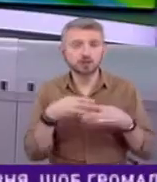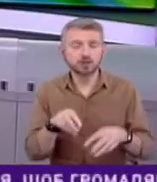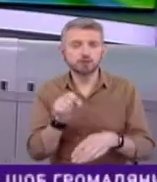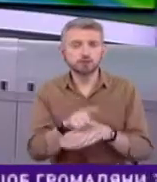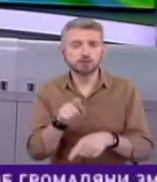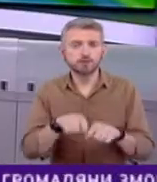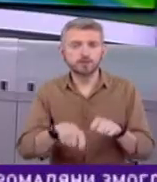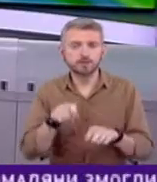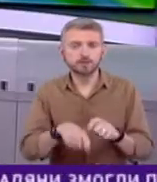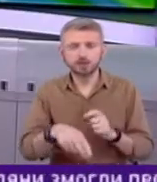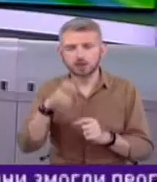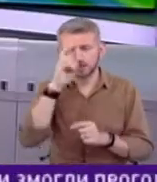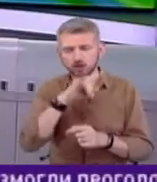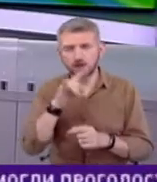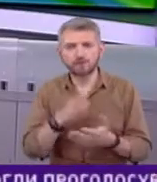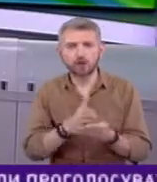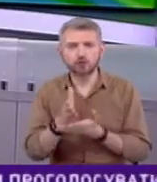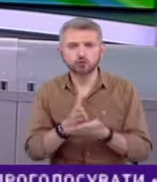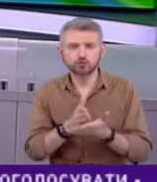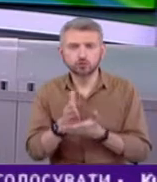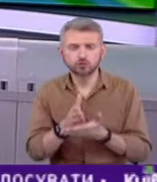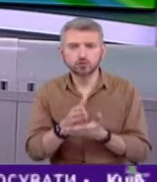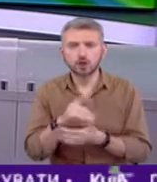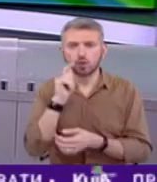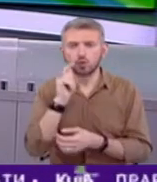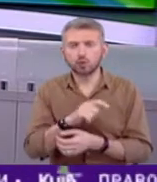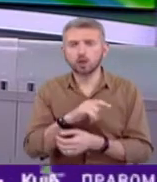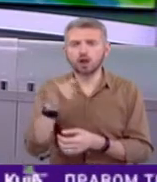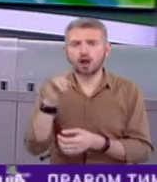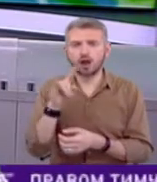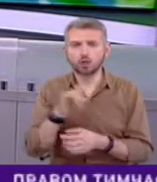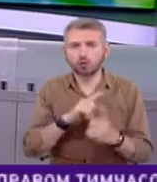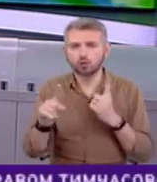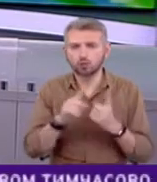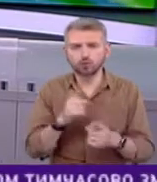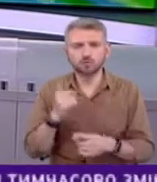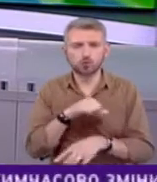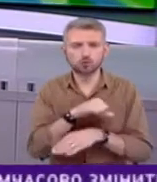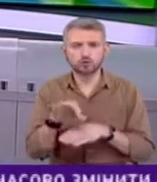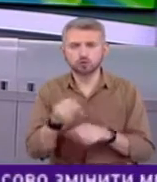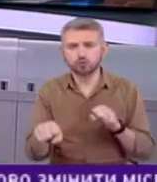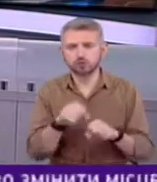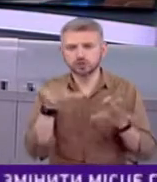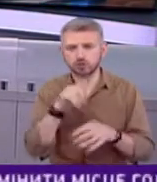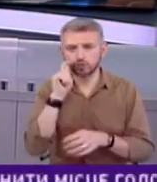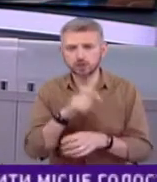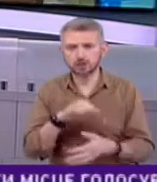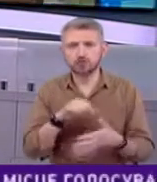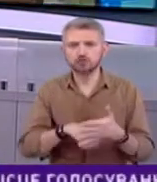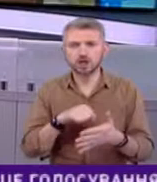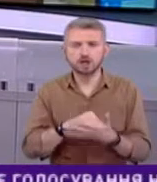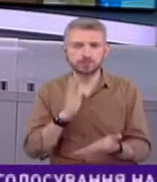доручив перевірити Державіаслужбу, Украерорух та прикордонників щодо порушення закону України через